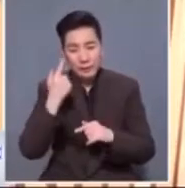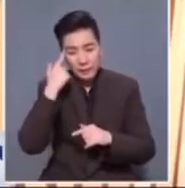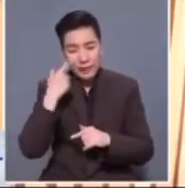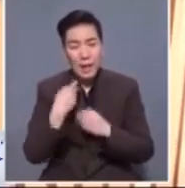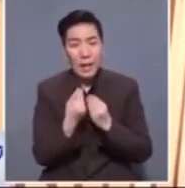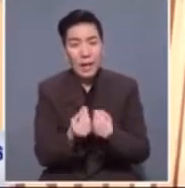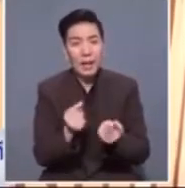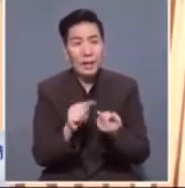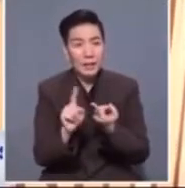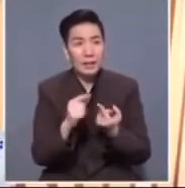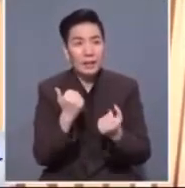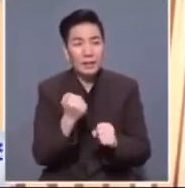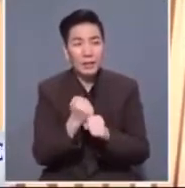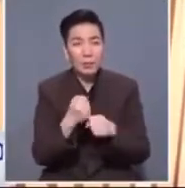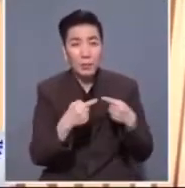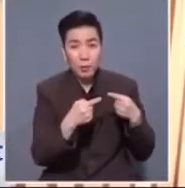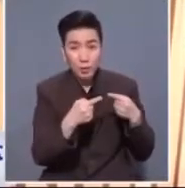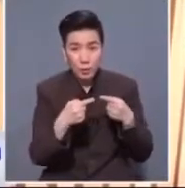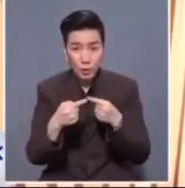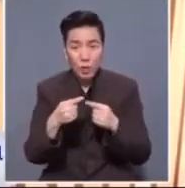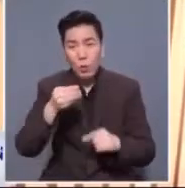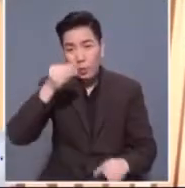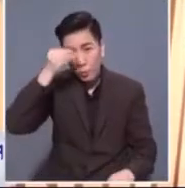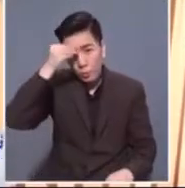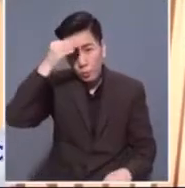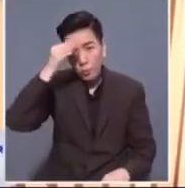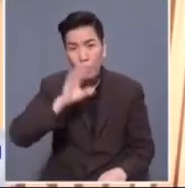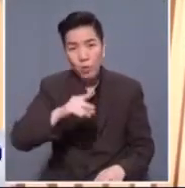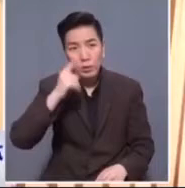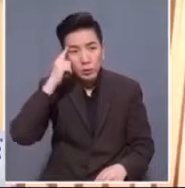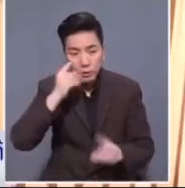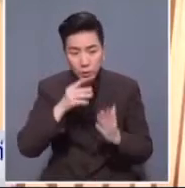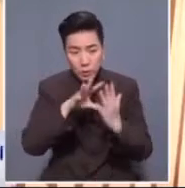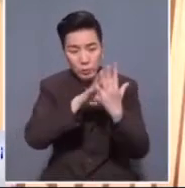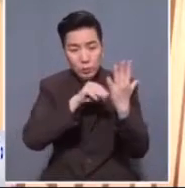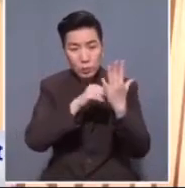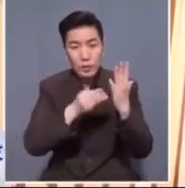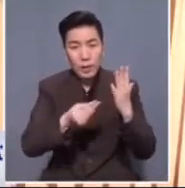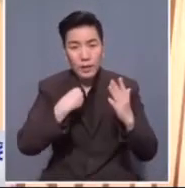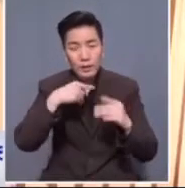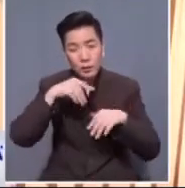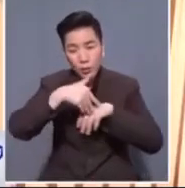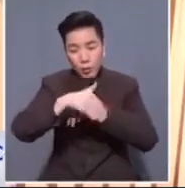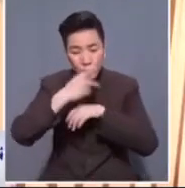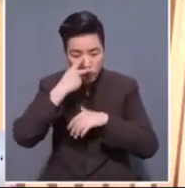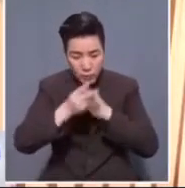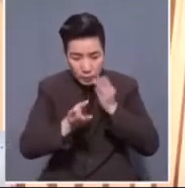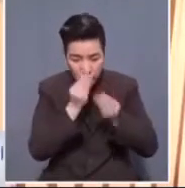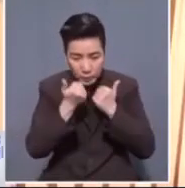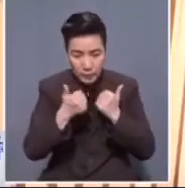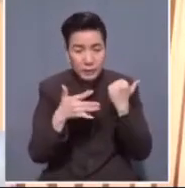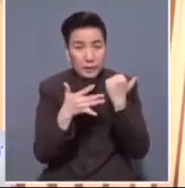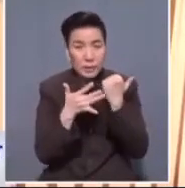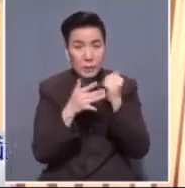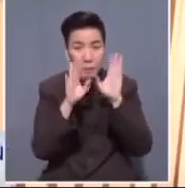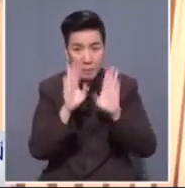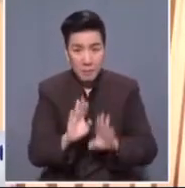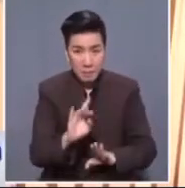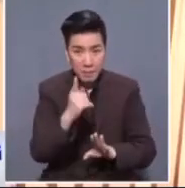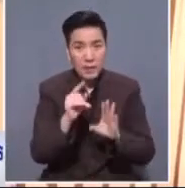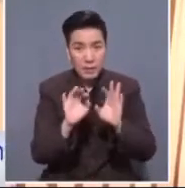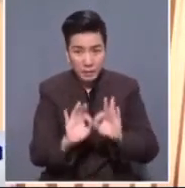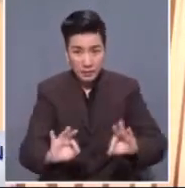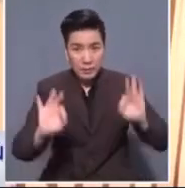ที่จะต่อยอดจากความรู้ที่เขาไปได้รับการอบรมจากสถาบันภายนอกมานะคะเทคโนโลยีสมัยใหม่นี่ส